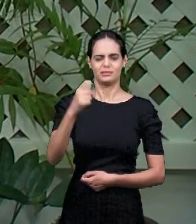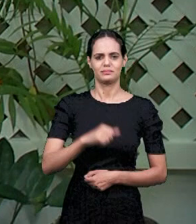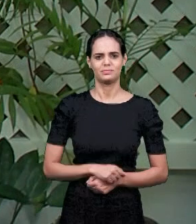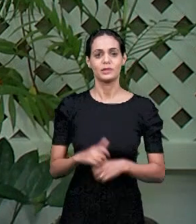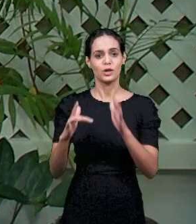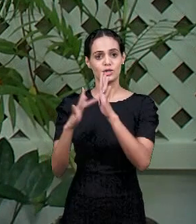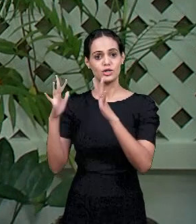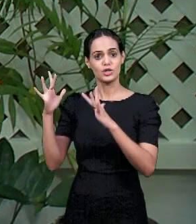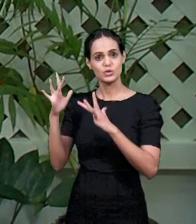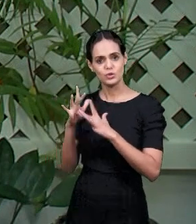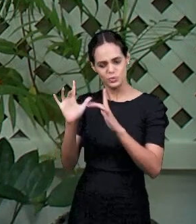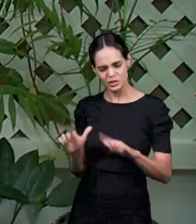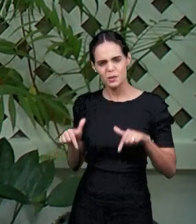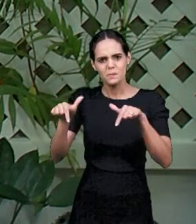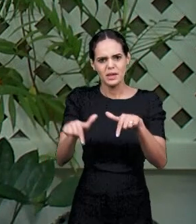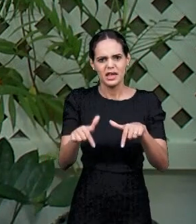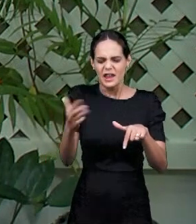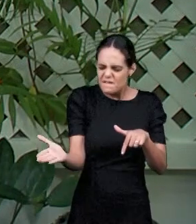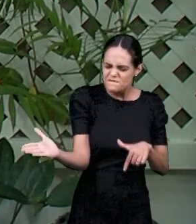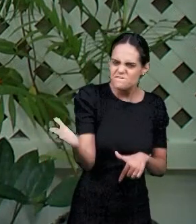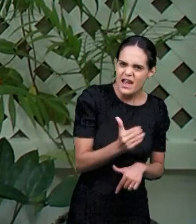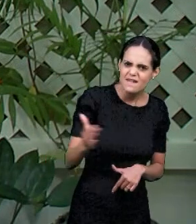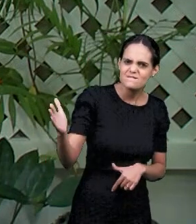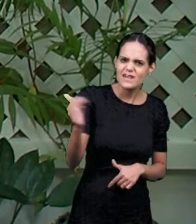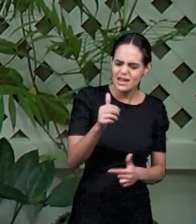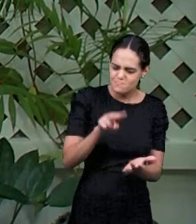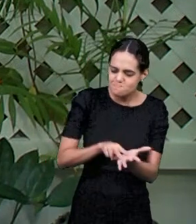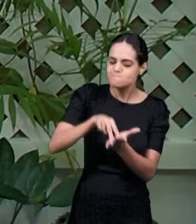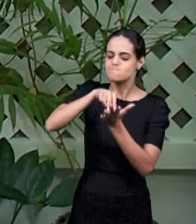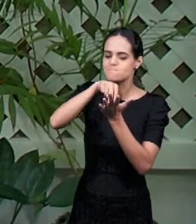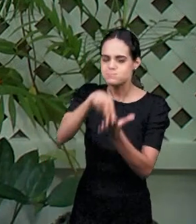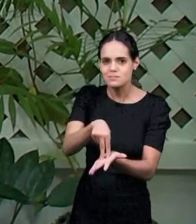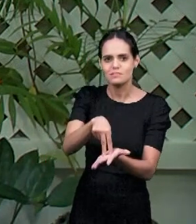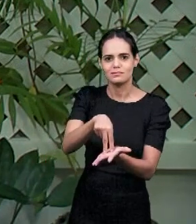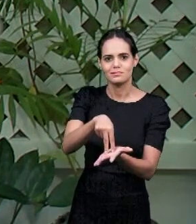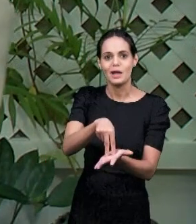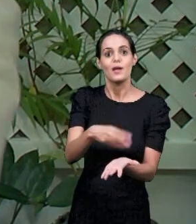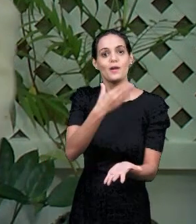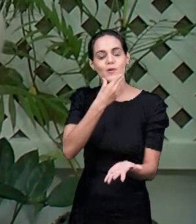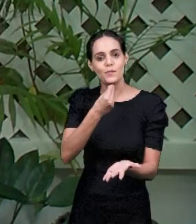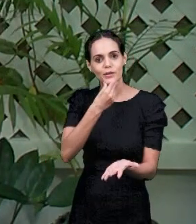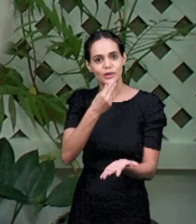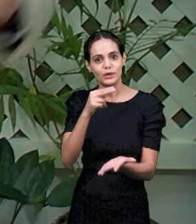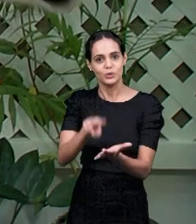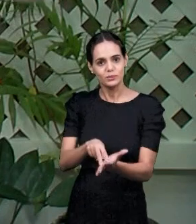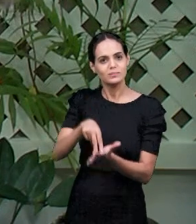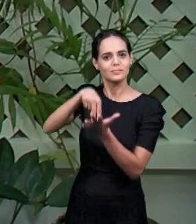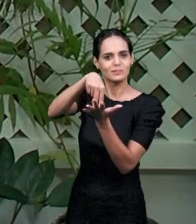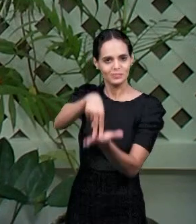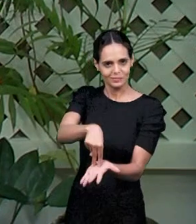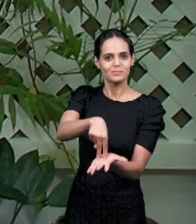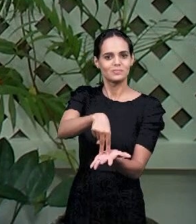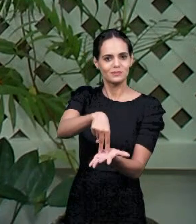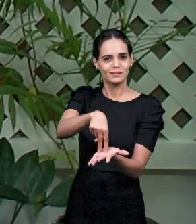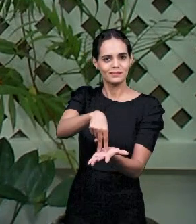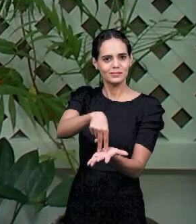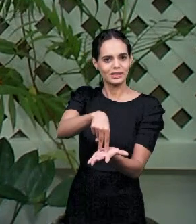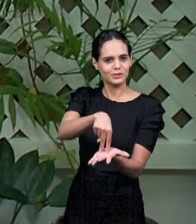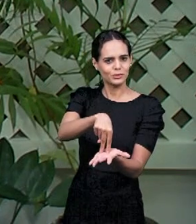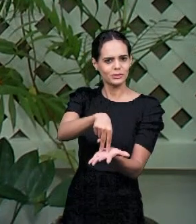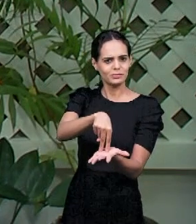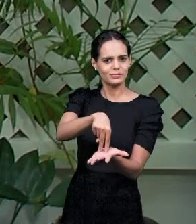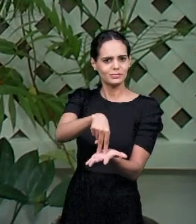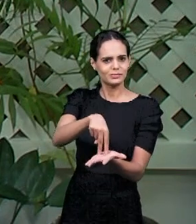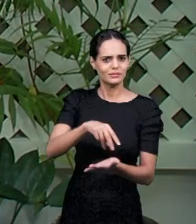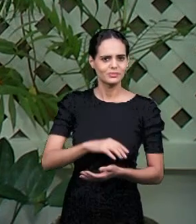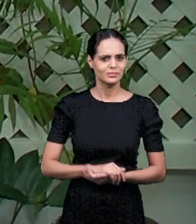Donc, d'un ordre de celui qui met la main sur le défunt, et il a dit, lève-toi, et